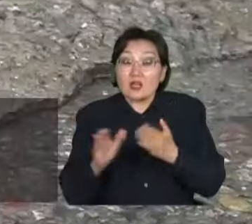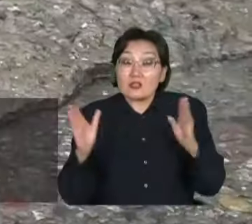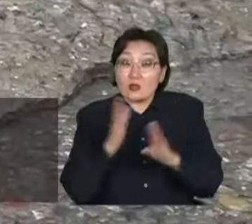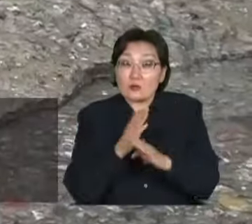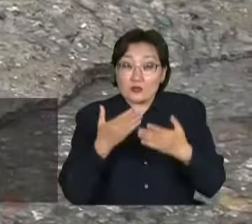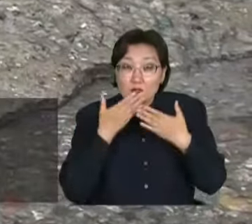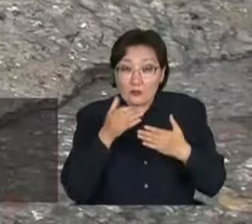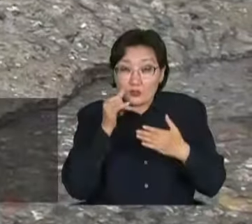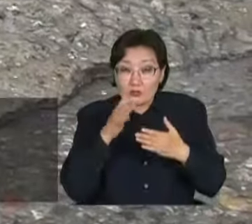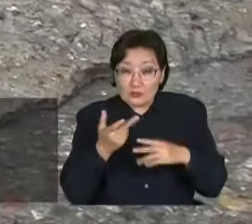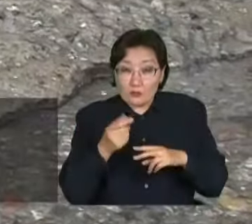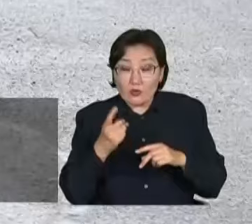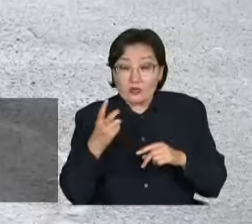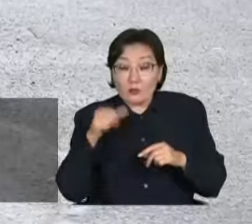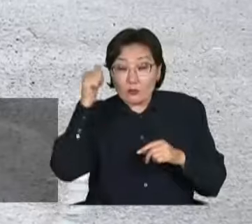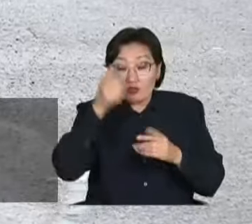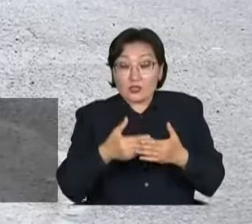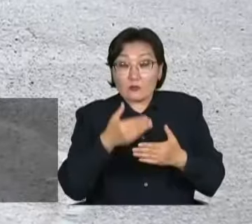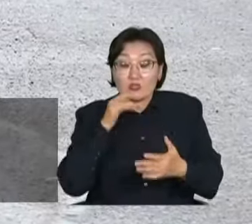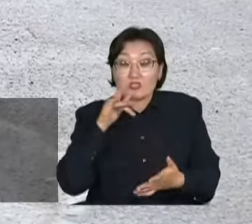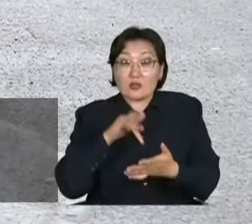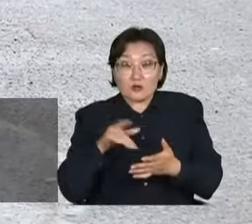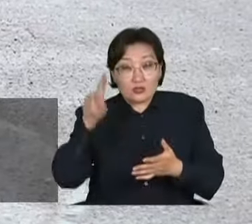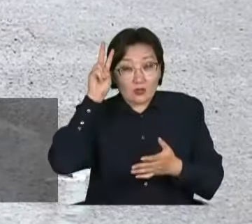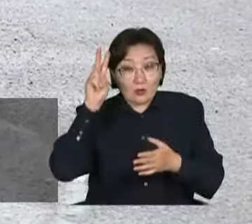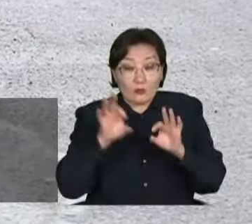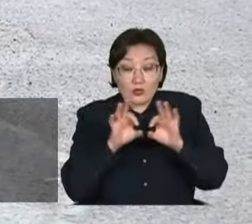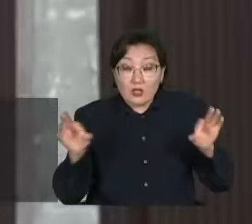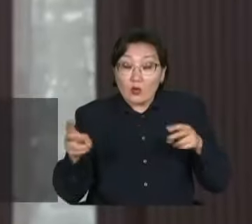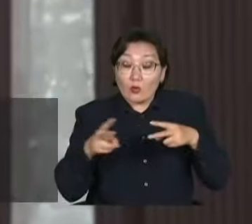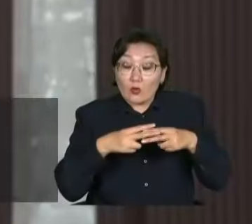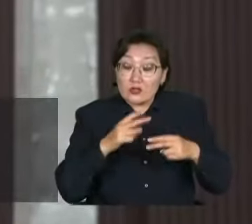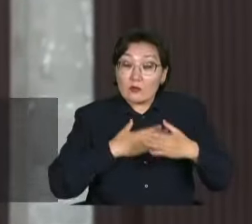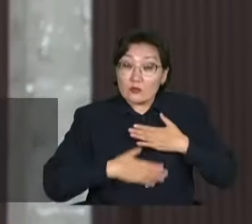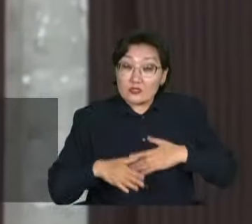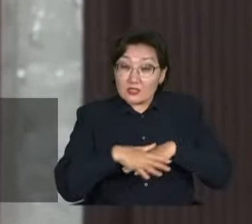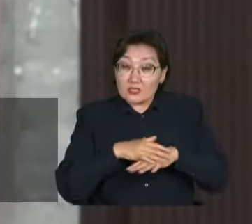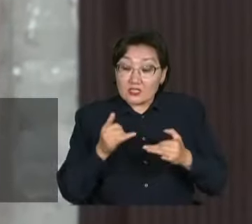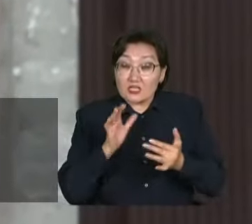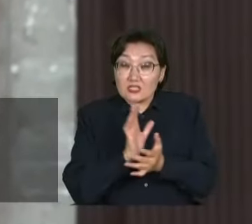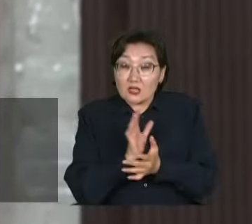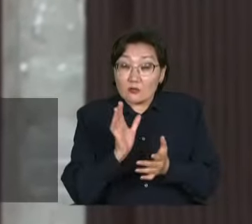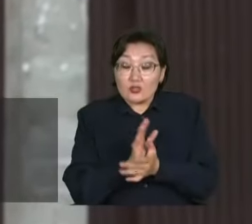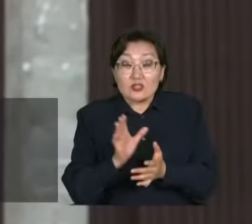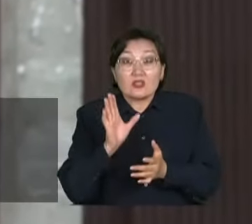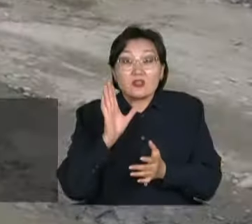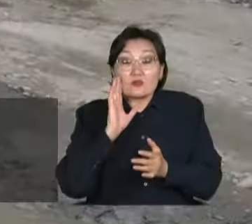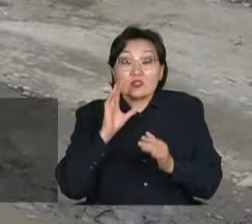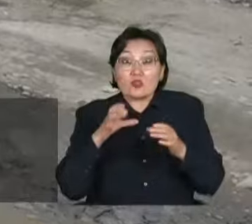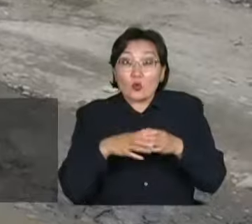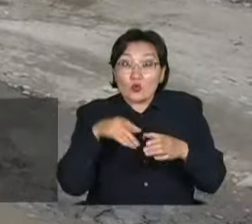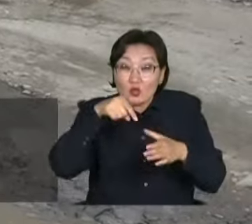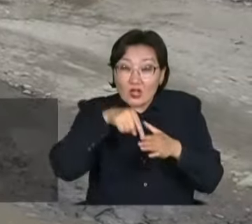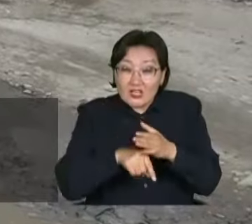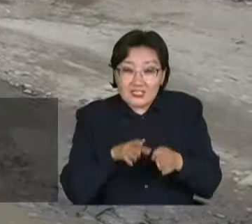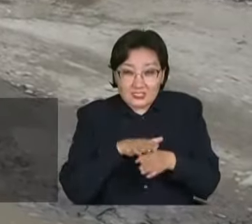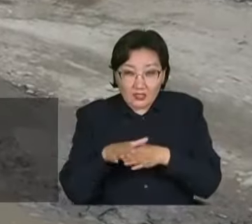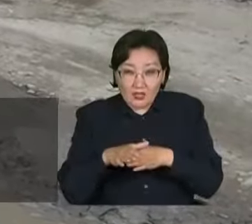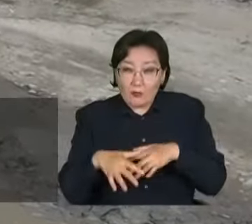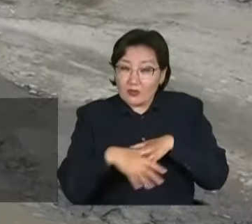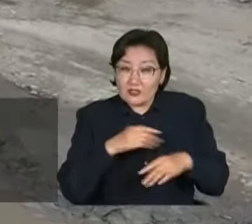деп күйінеді. Себебі бірнеше жыл бұрын орталық кәріз желісіне қосылғанда қуанған тұрғындар енді лас тіршілік нәрі құдыққа жиналып көп тәбігерге салғанын